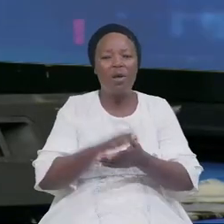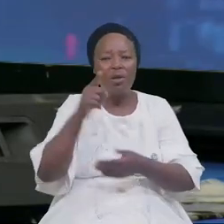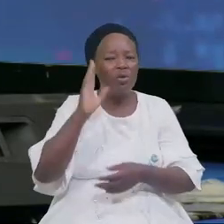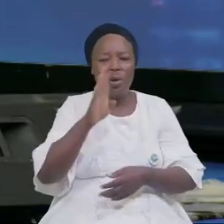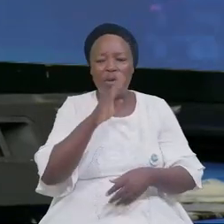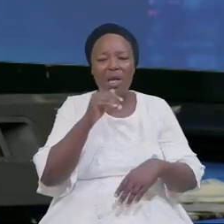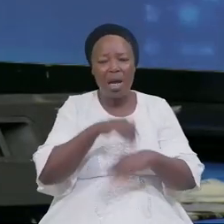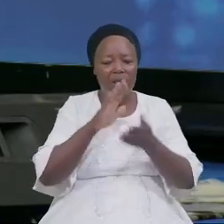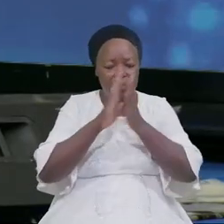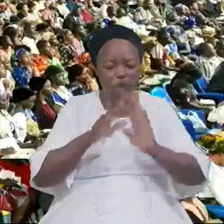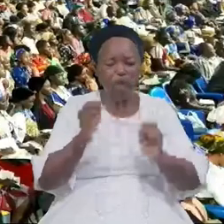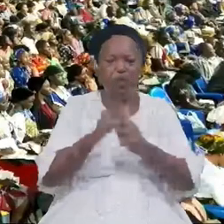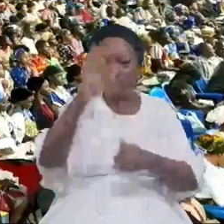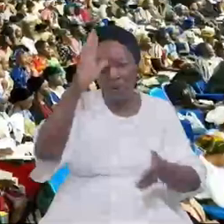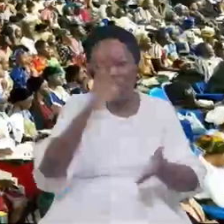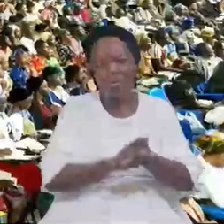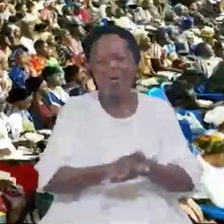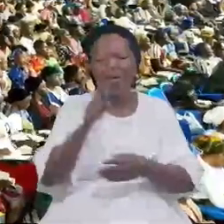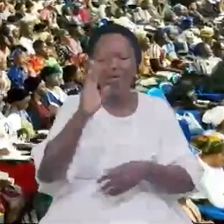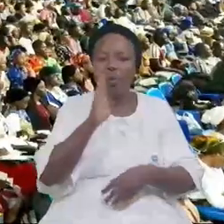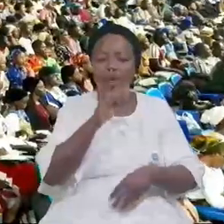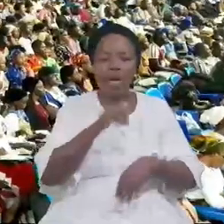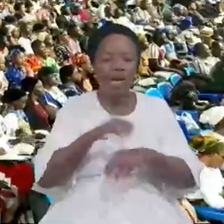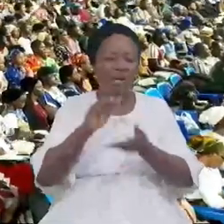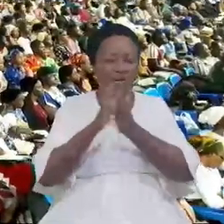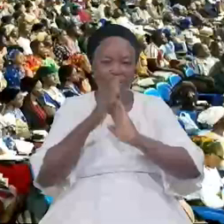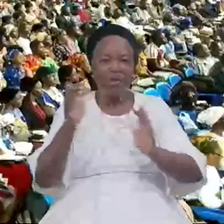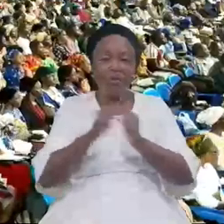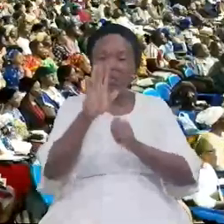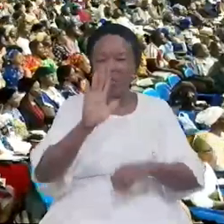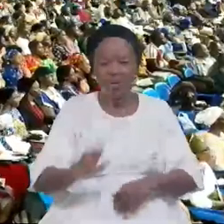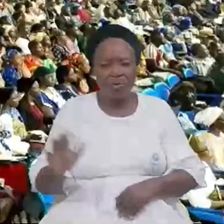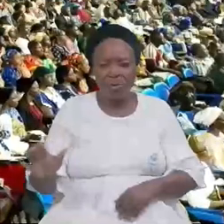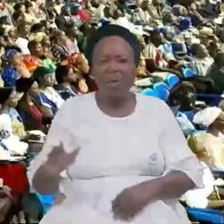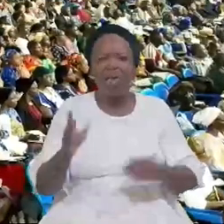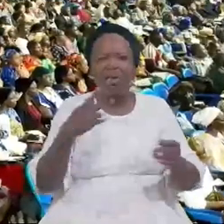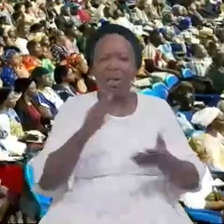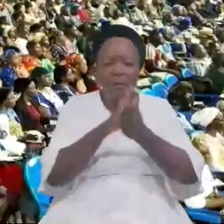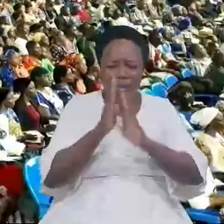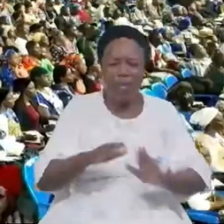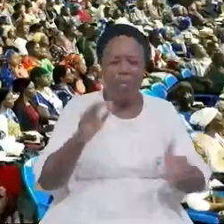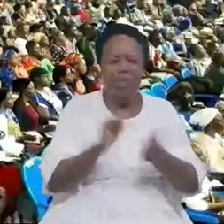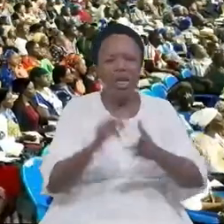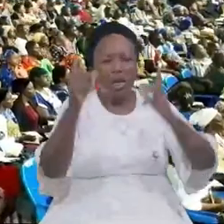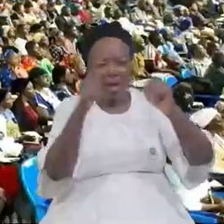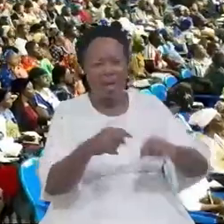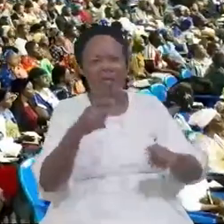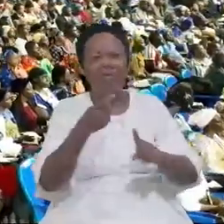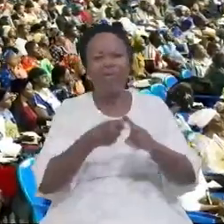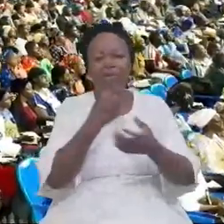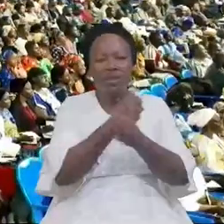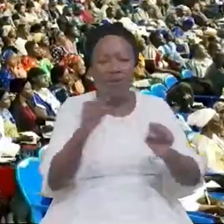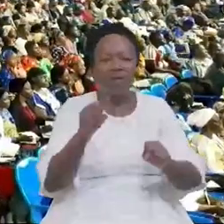femme, en paix avec ton mari, tu seras en paix avec tes enfants. Et la paix